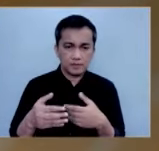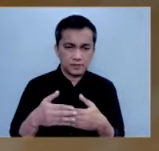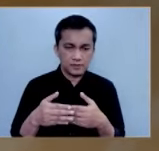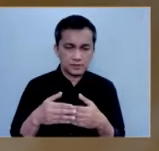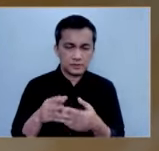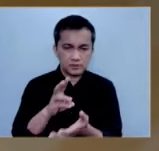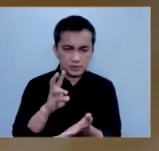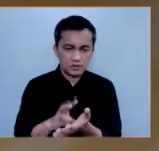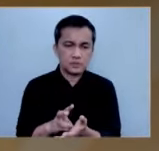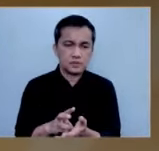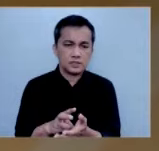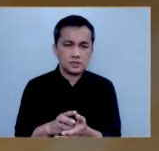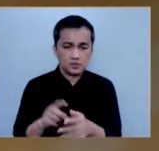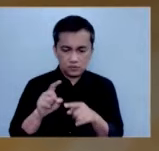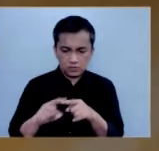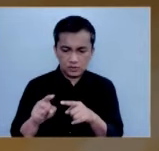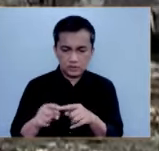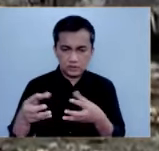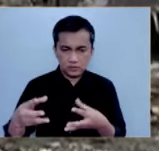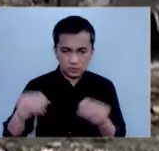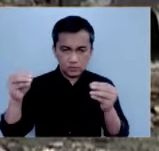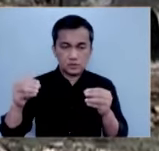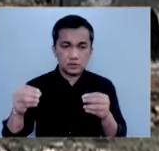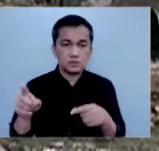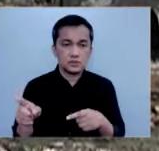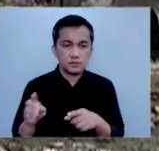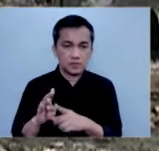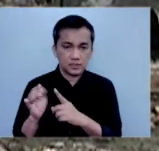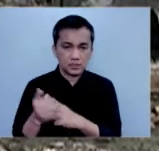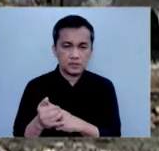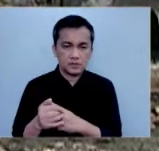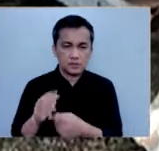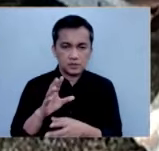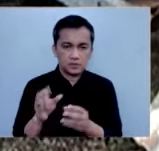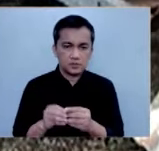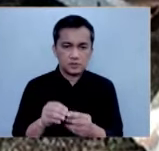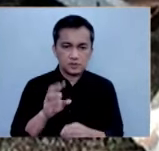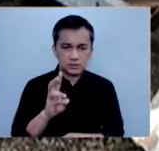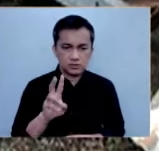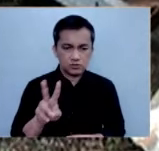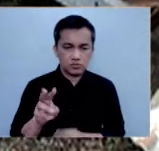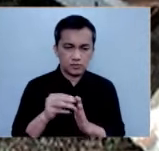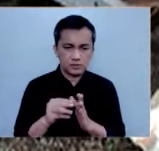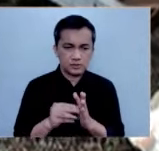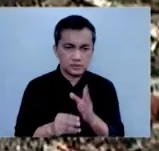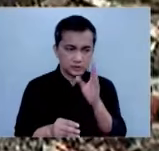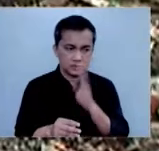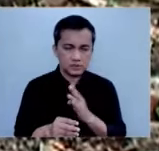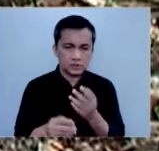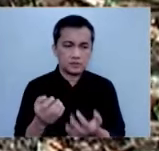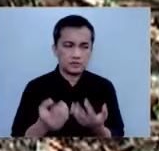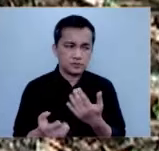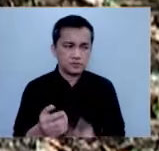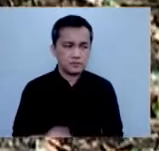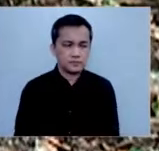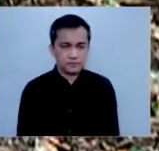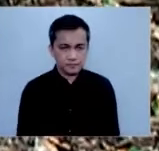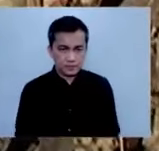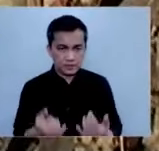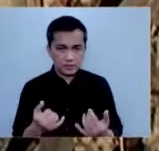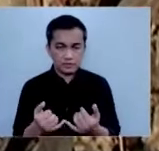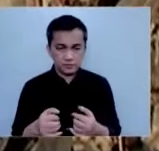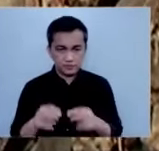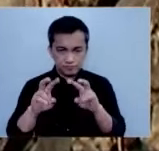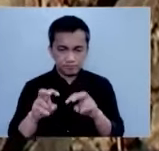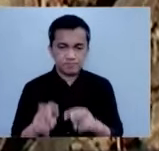supply ng kuryente ang ilang bahagi ng barangay. Umabot sa mahigit 62 million pesos ang pinsala ng sunog. Sa ngayon, iniimbestigahan